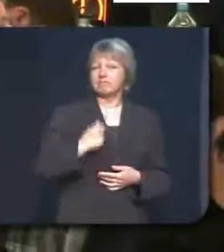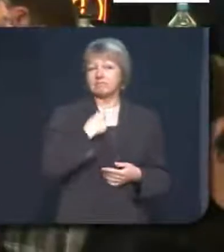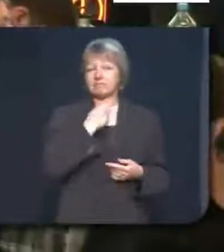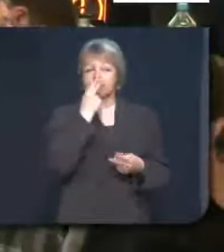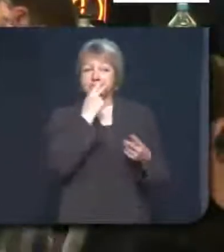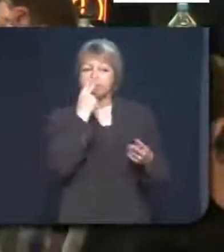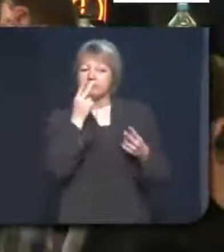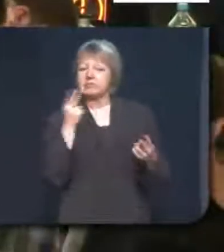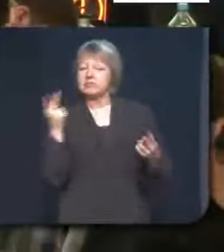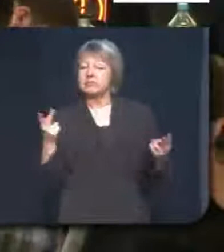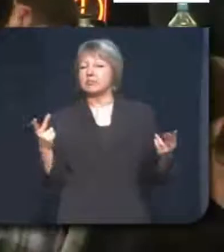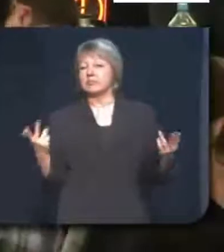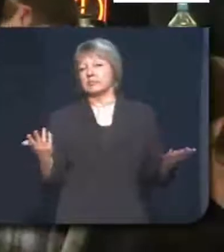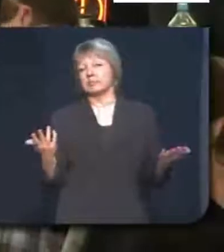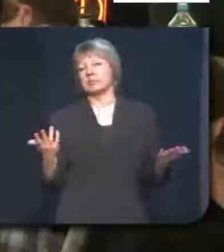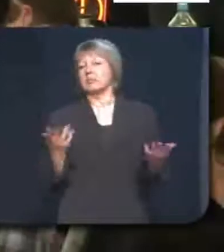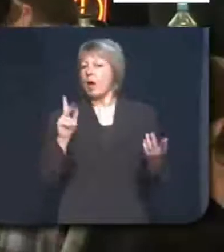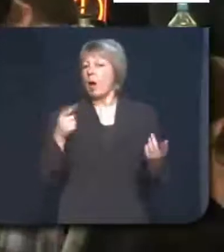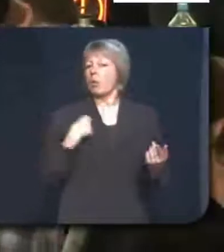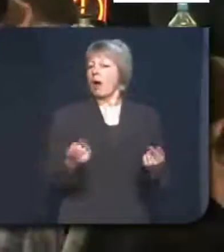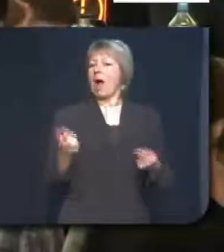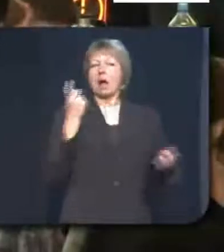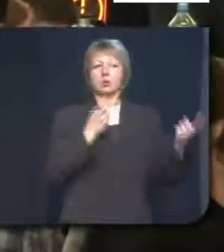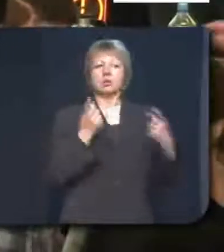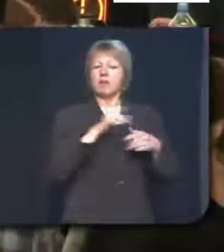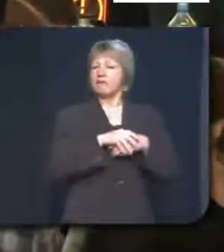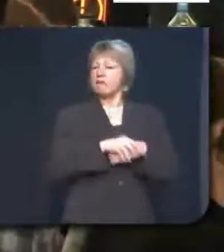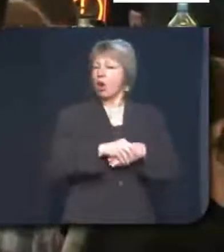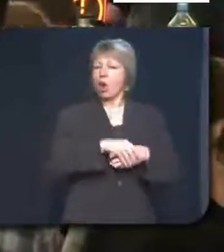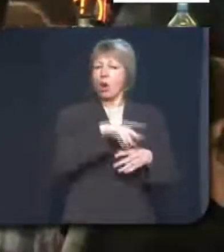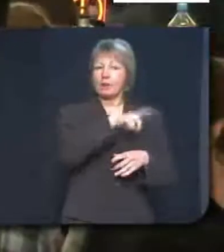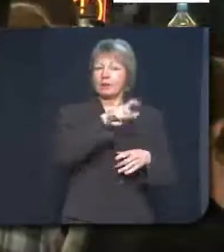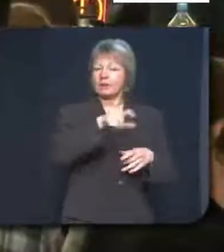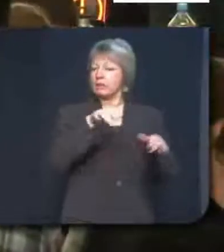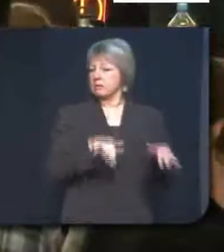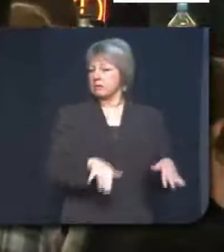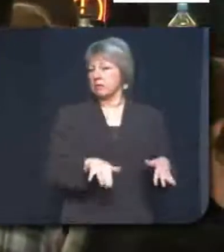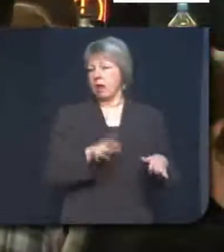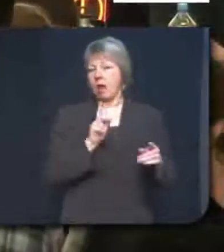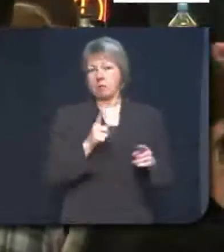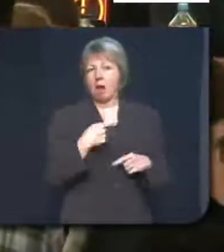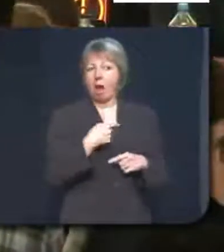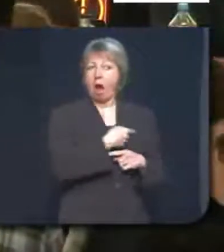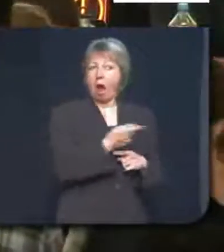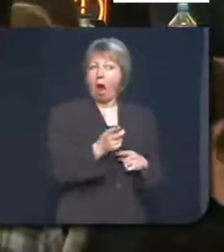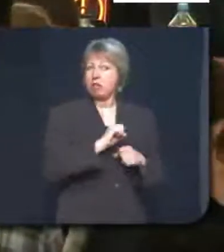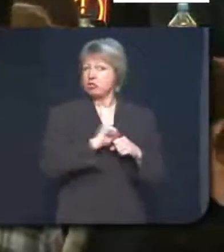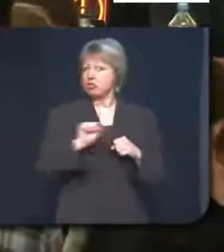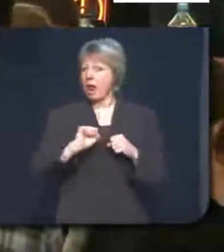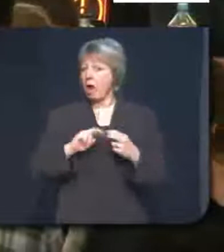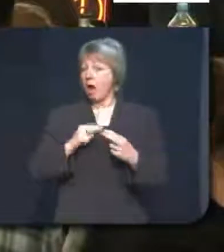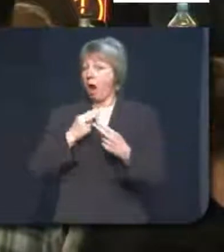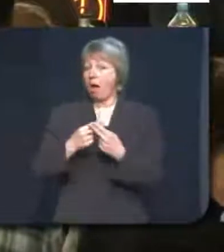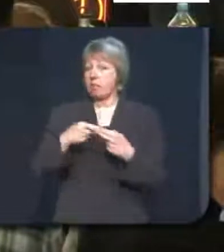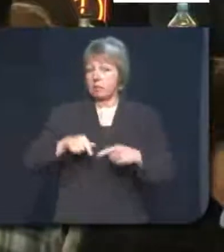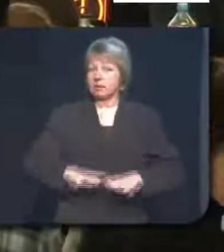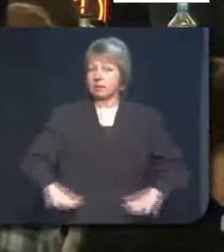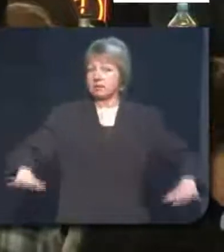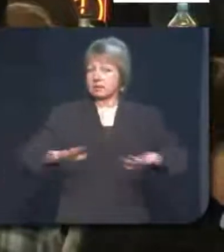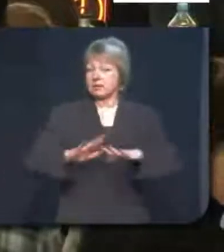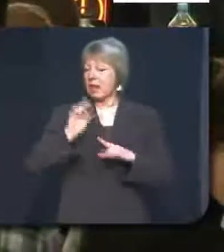habe ich auch ausländische Freunde hier und nicht alle passen sich so schnell an und